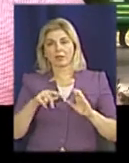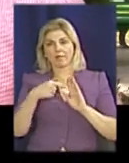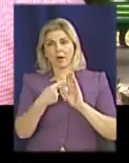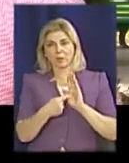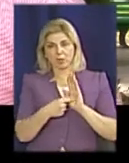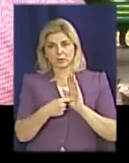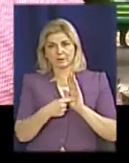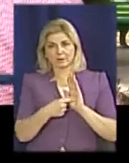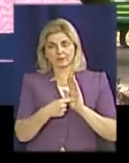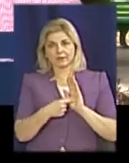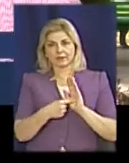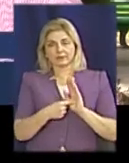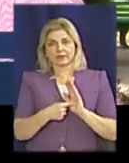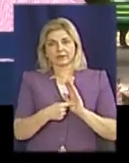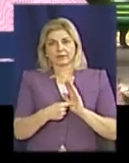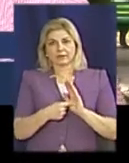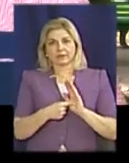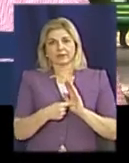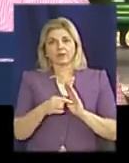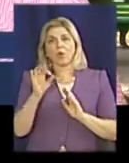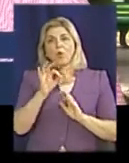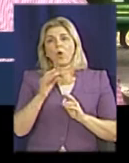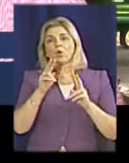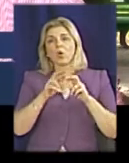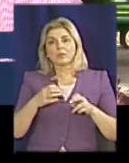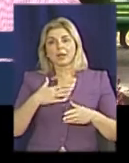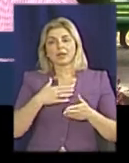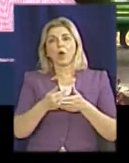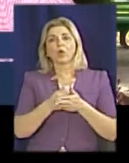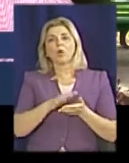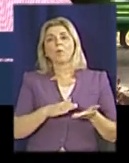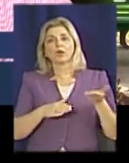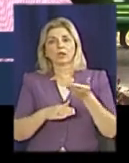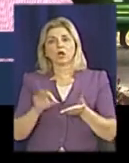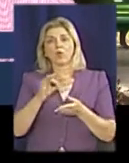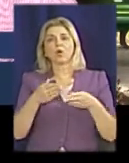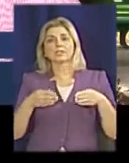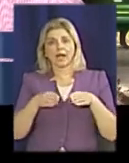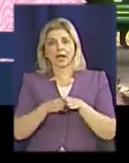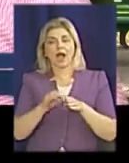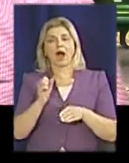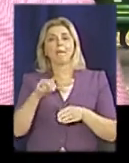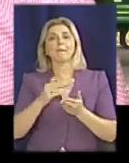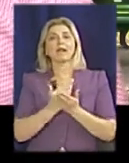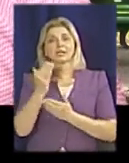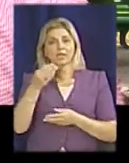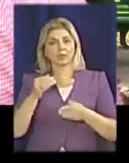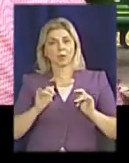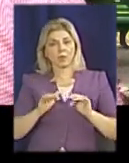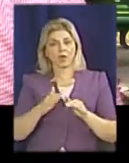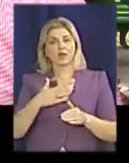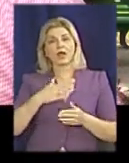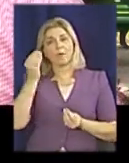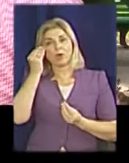На вчорашньому засіданні ми розглядали питання про розгляд нашого клопотання щодо закриття апеляційного провадження. На наш